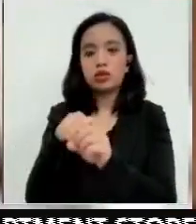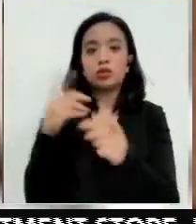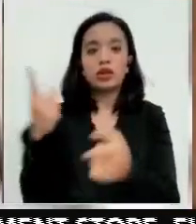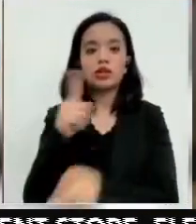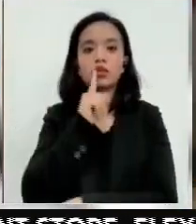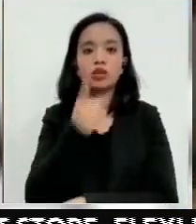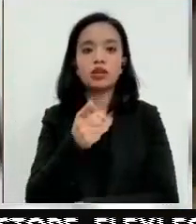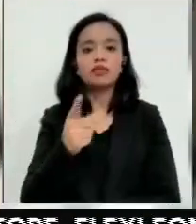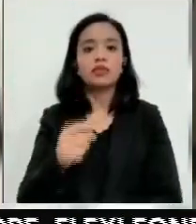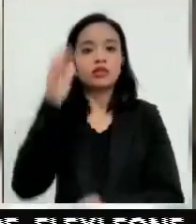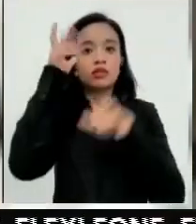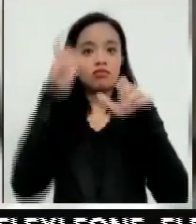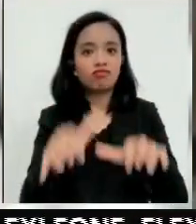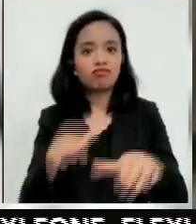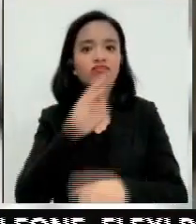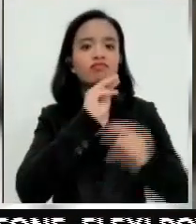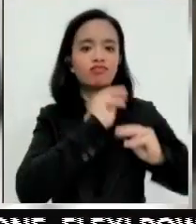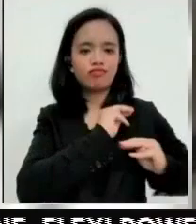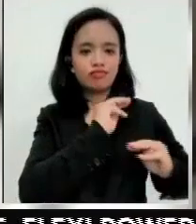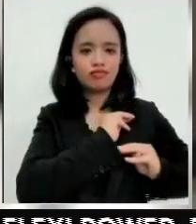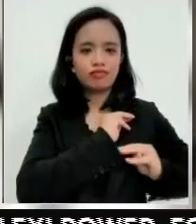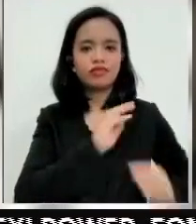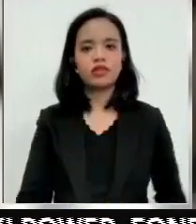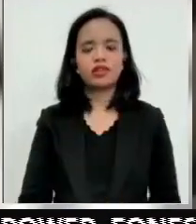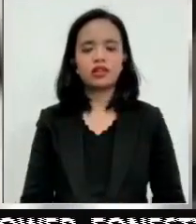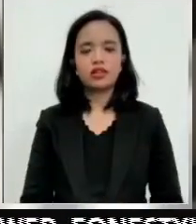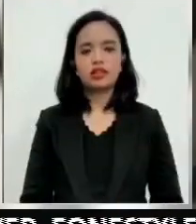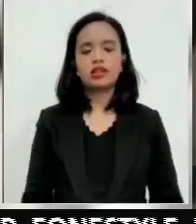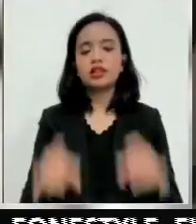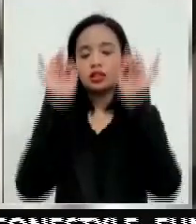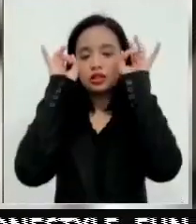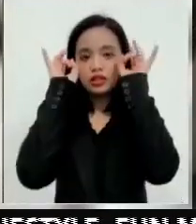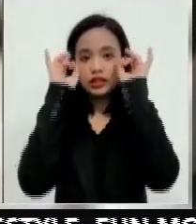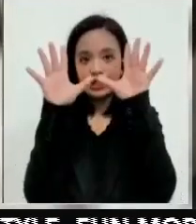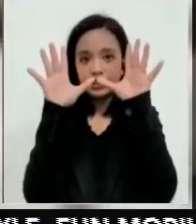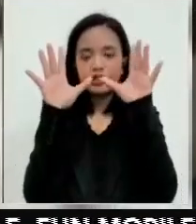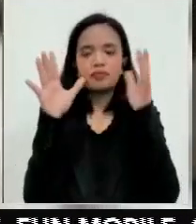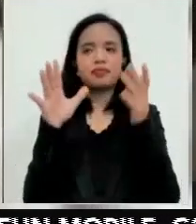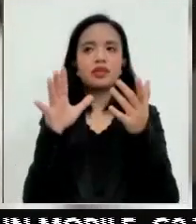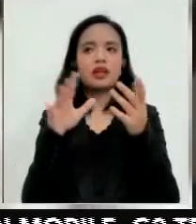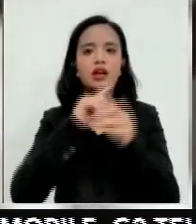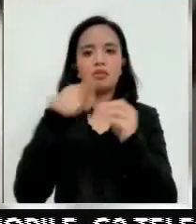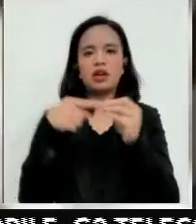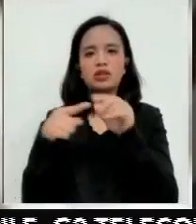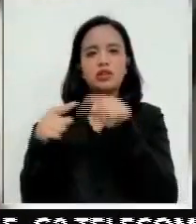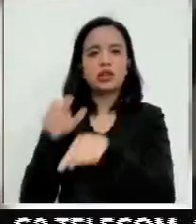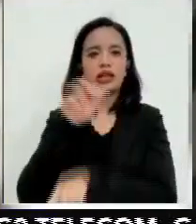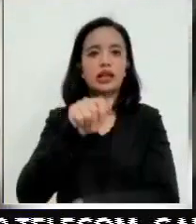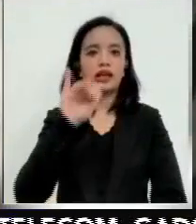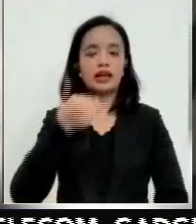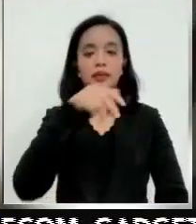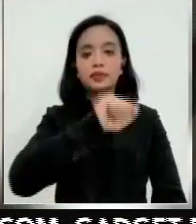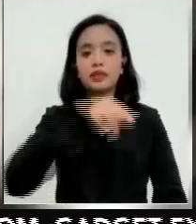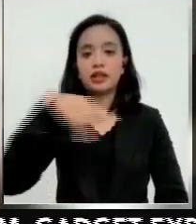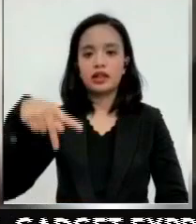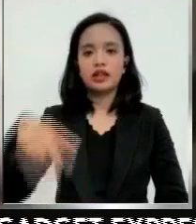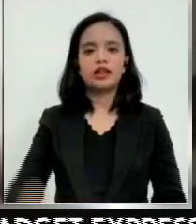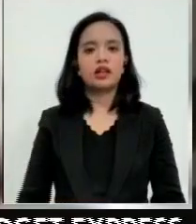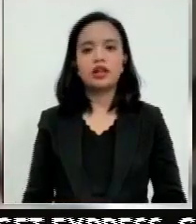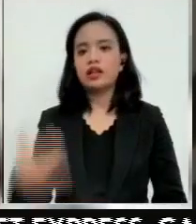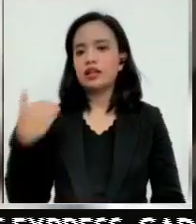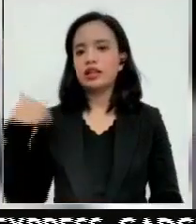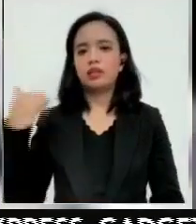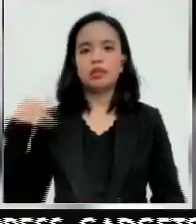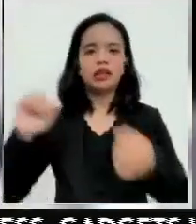militar the risk and threats posed by these ai applications have not yet been established with